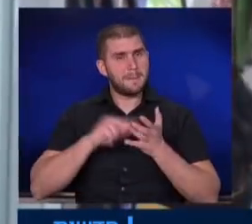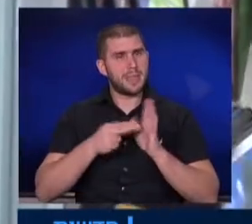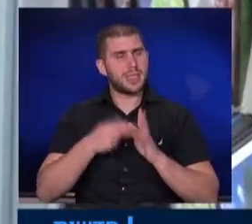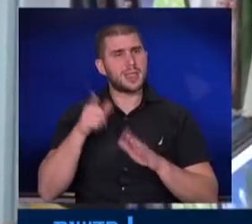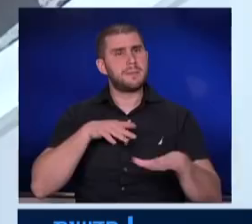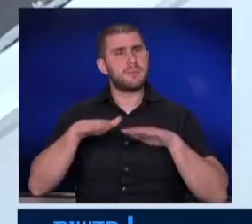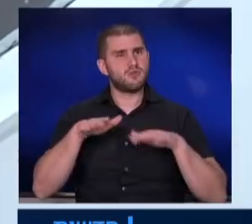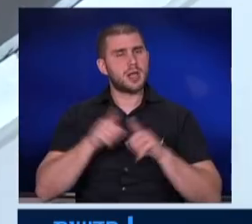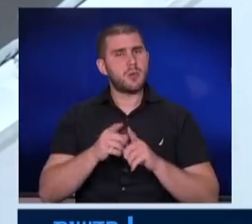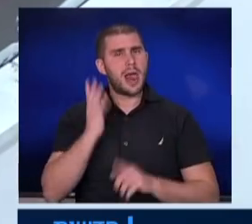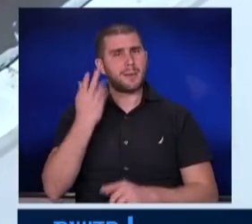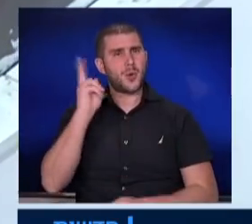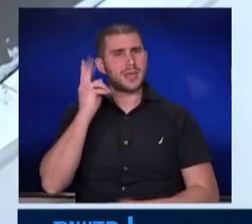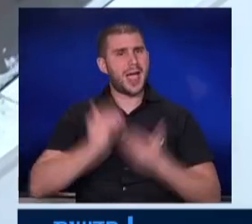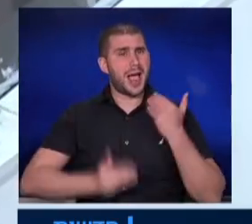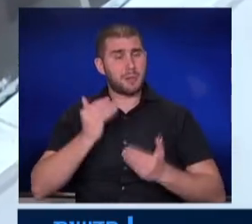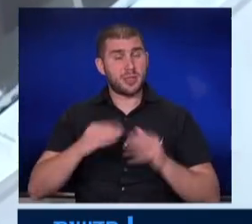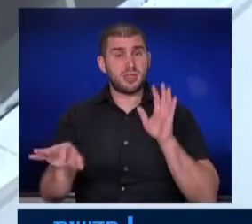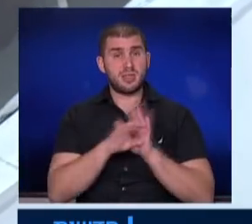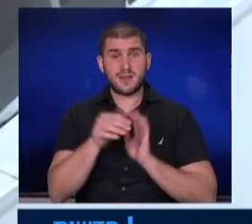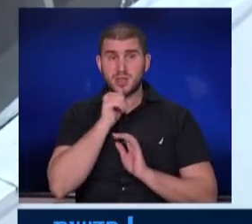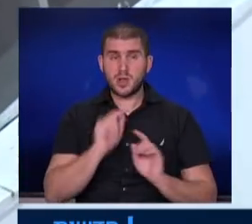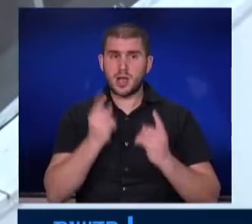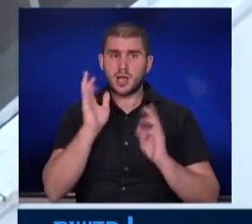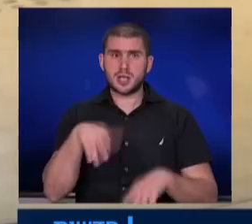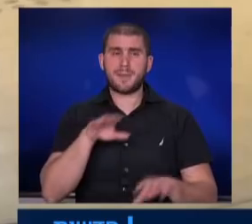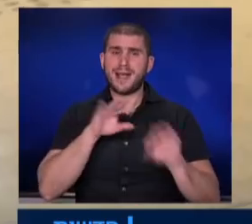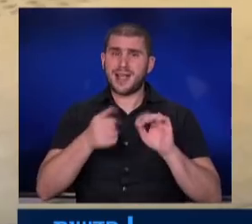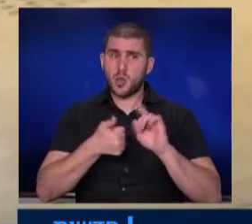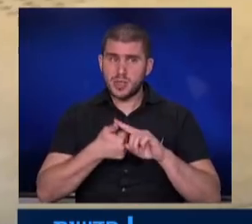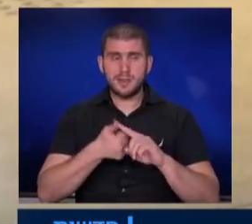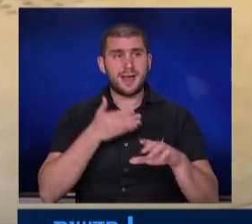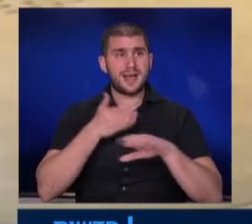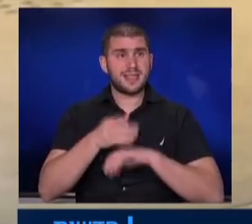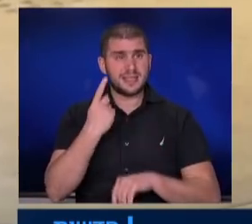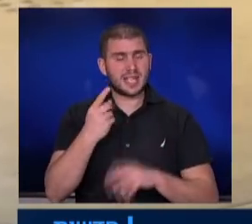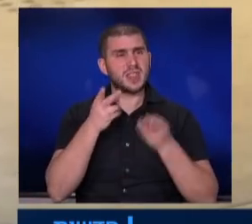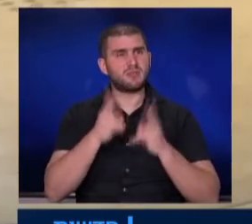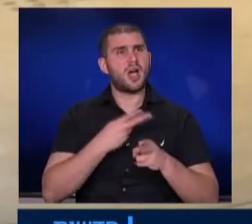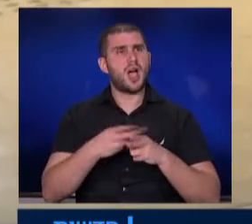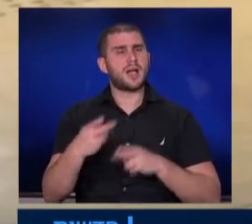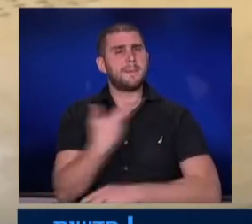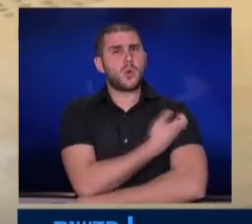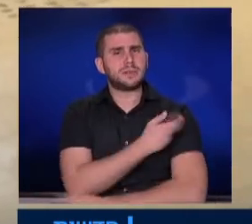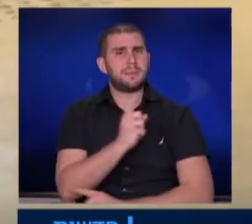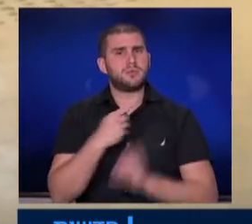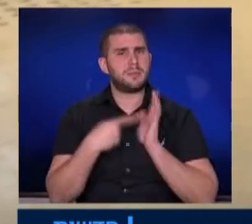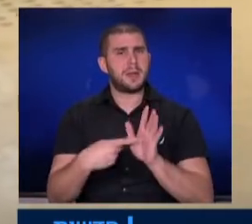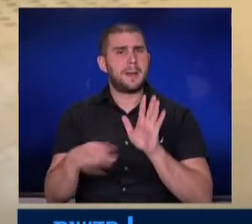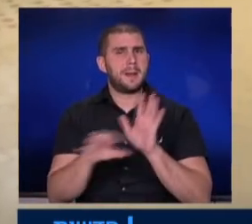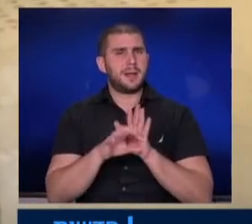הממשלה להחמיר את ההגבלות, כך שהתו הירוק יחול גם על קניונים, שהכניסה אליהם תתאפשר רק למחוסנים ומציגי בדיקה